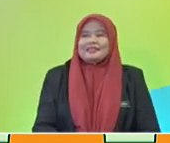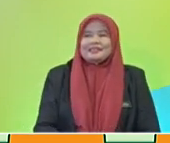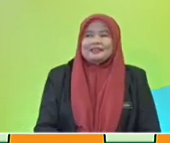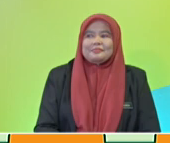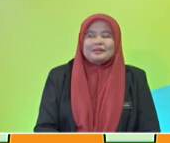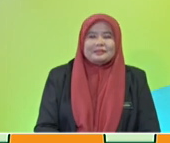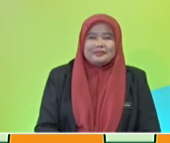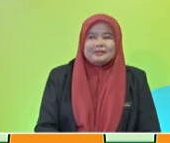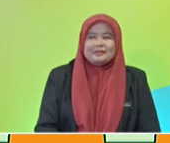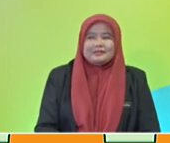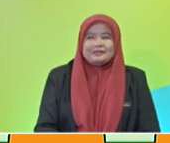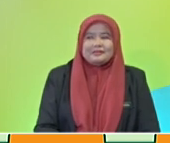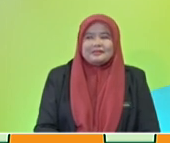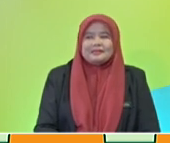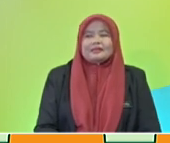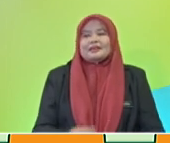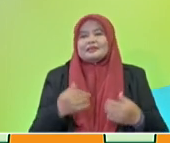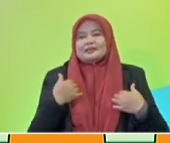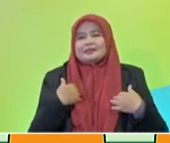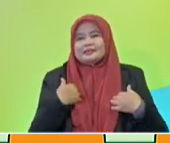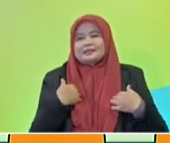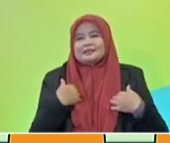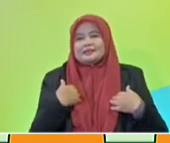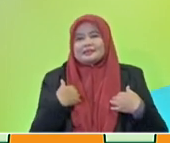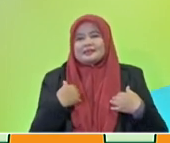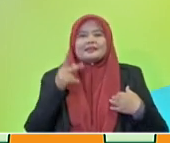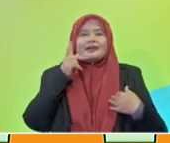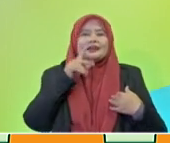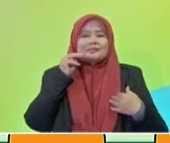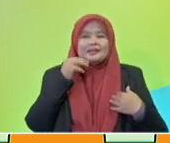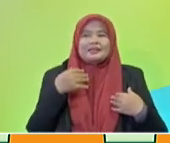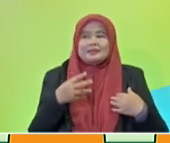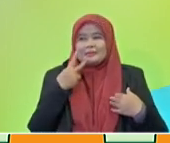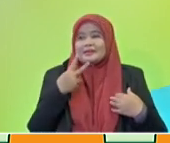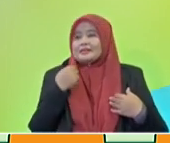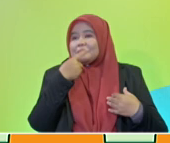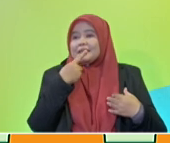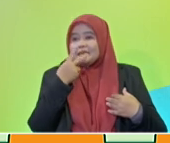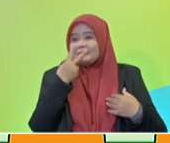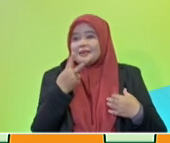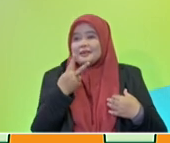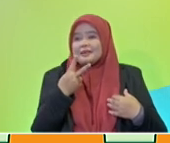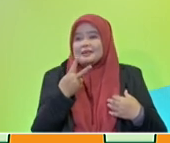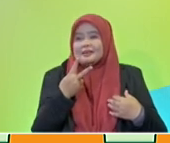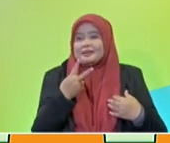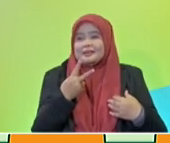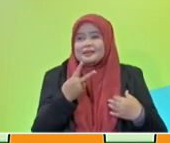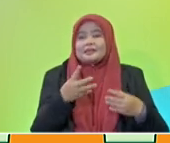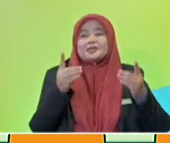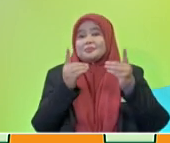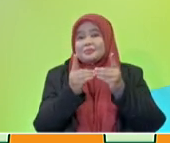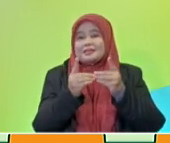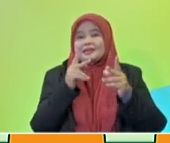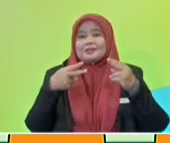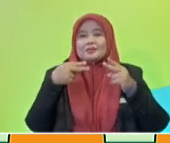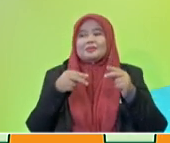saya dah nampak dah tu ada ada kalau dah siap boleh angkat tanganah Siapa yang dah siap siap yang dah jumpa